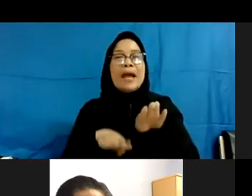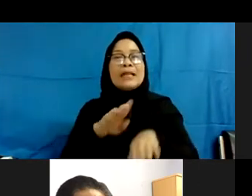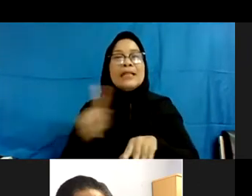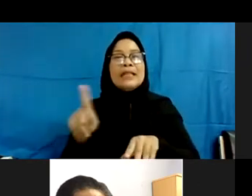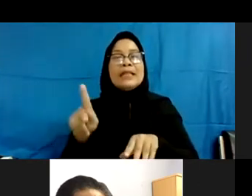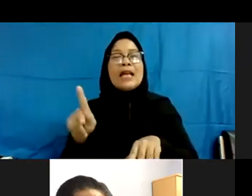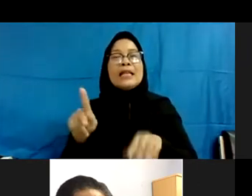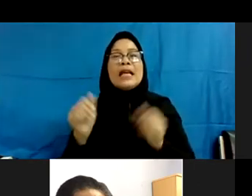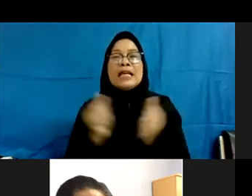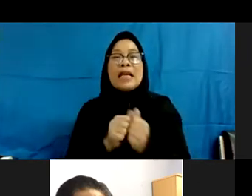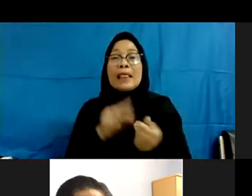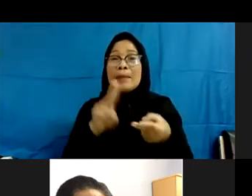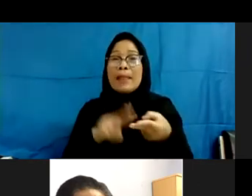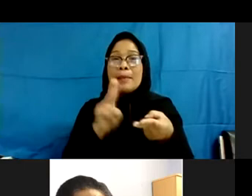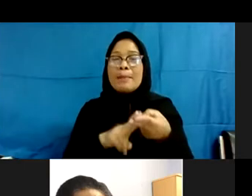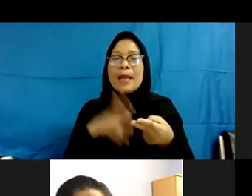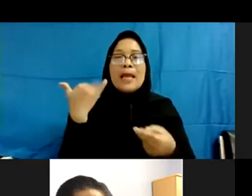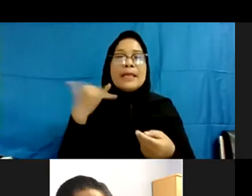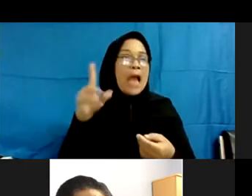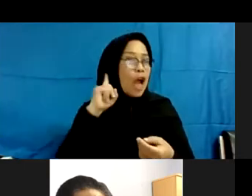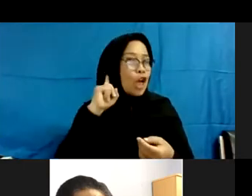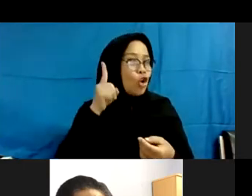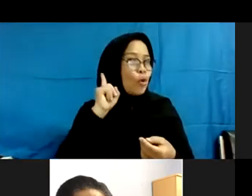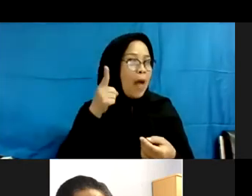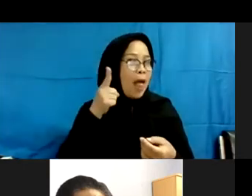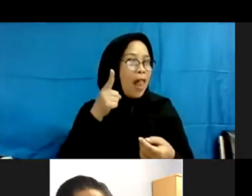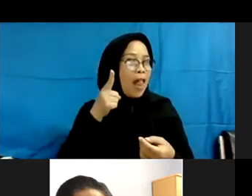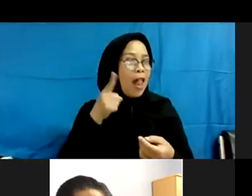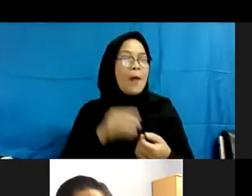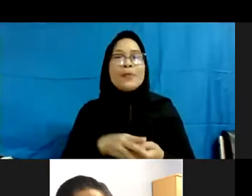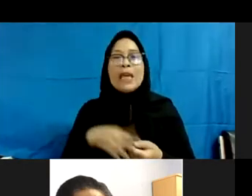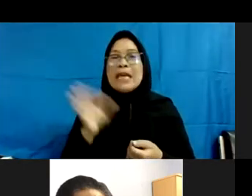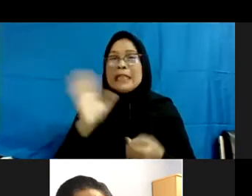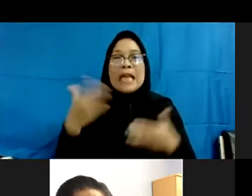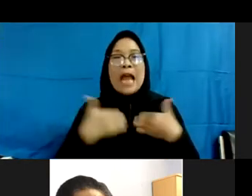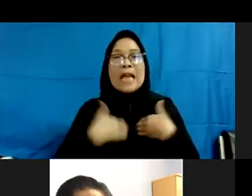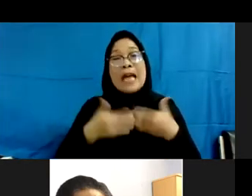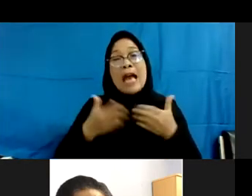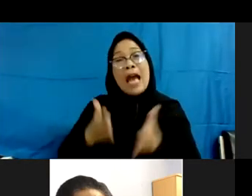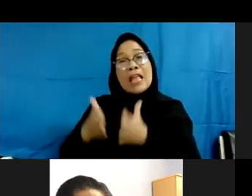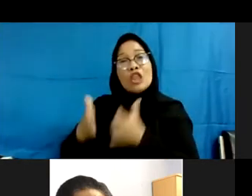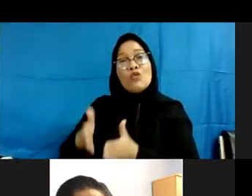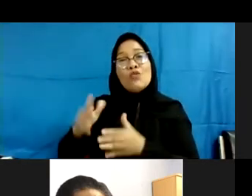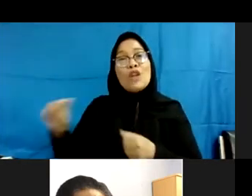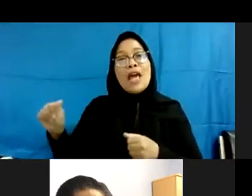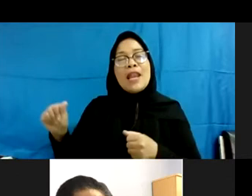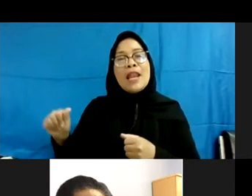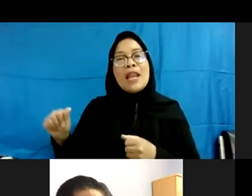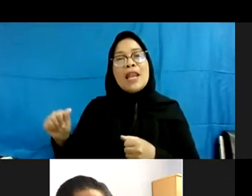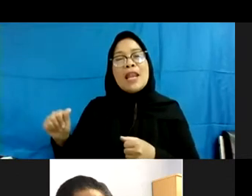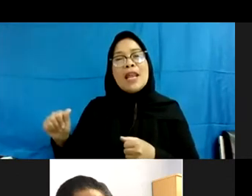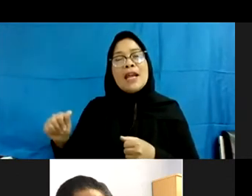yang awas, yang tidak ada, karena kan ada di aturan itu ya yang traktat apa sih itu ya,